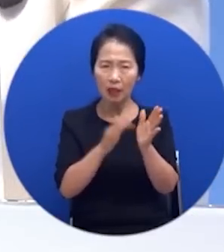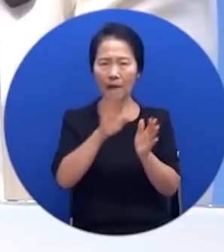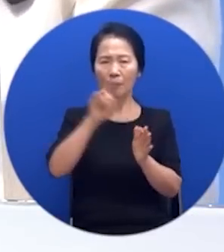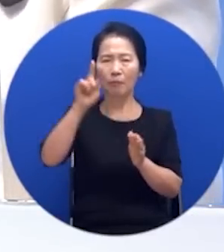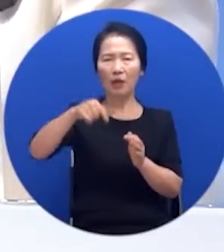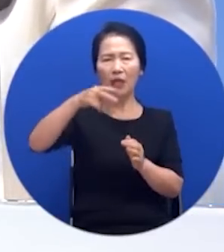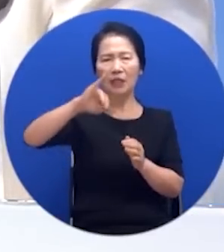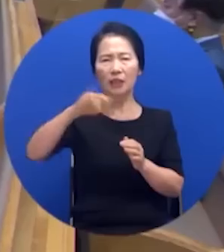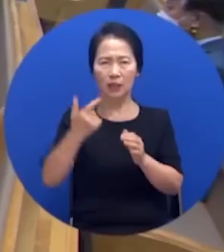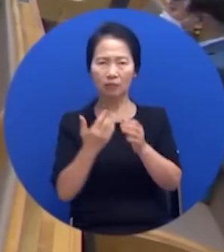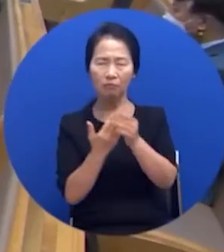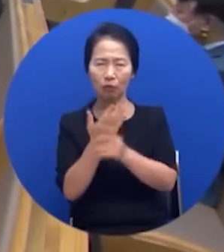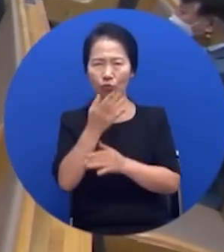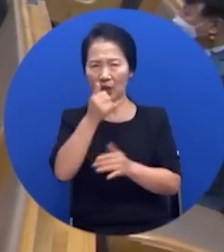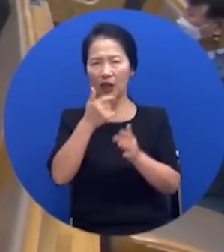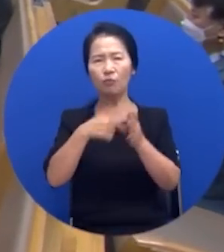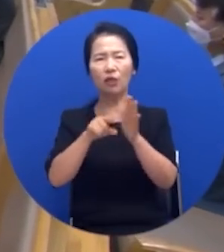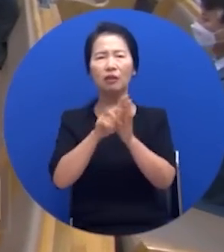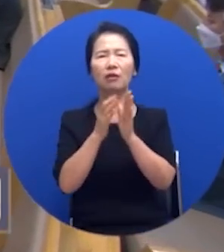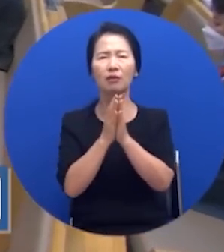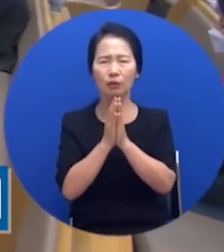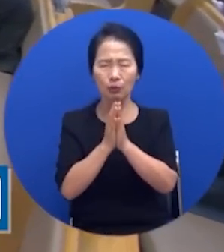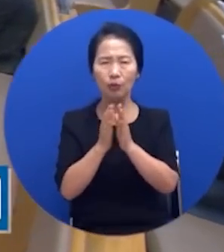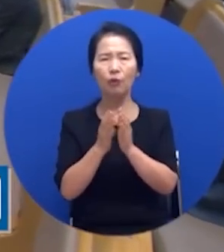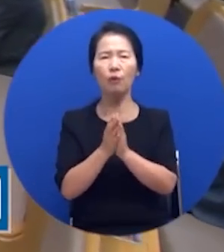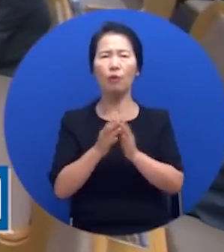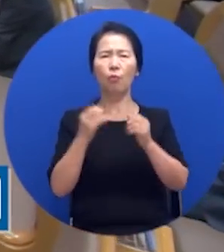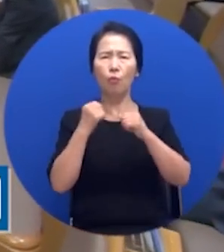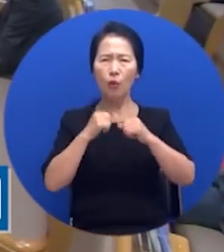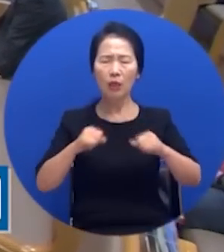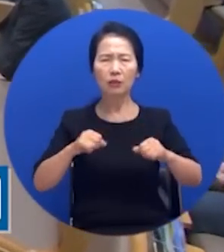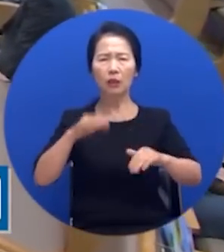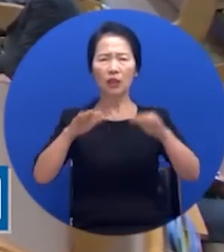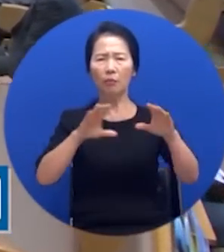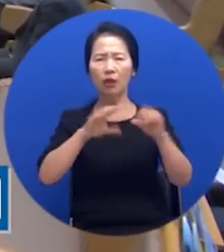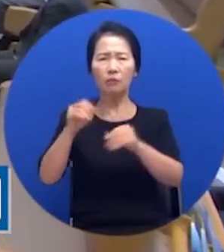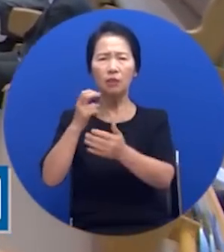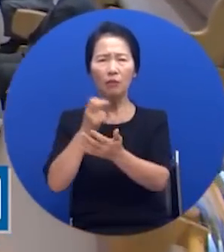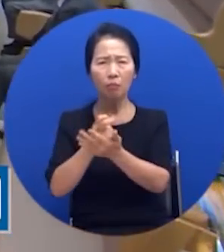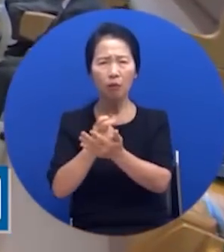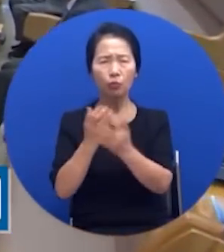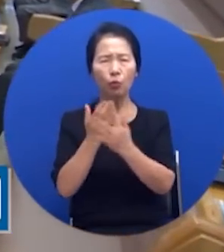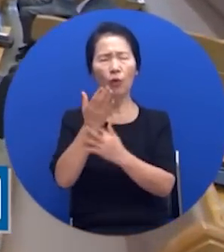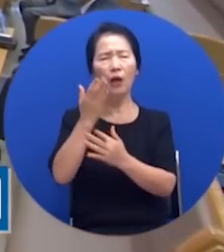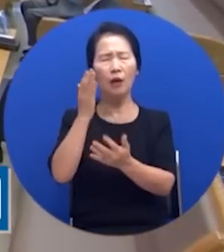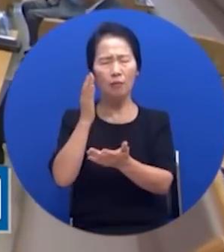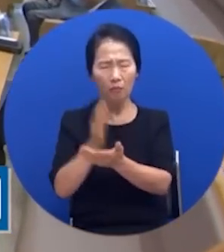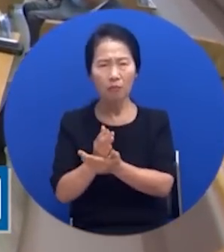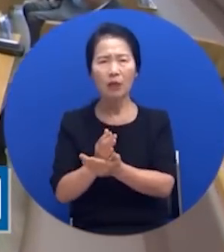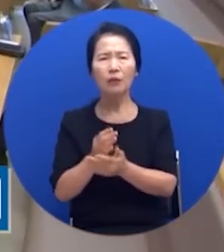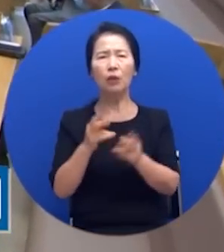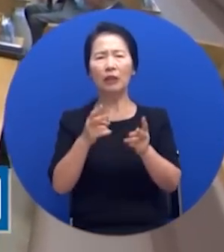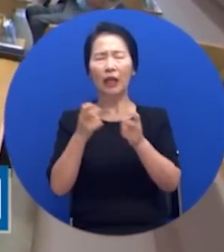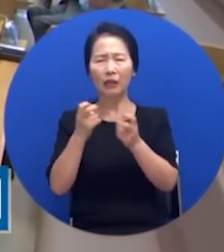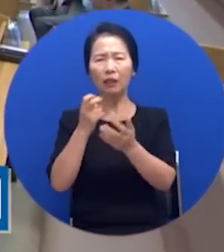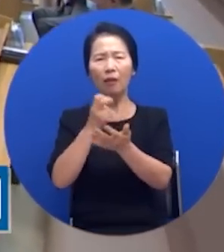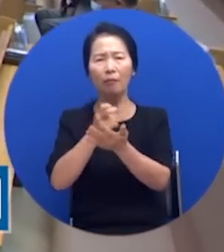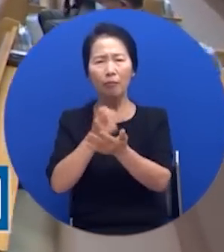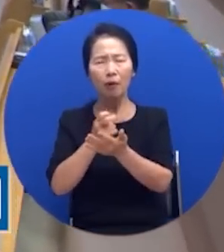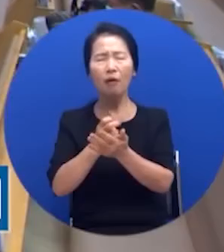기도하십시다. 포괄적 차별금지법이 통과되지 않도록, 낙태법이 허용되지 않도록 우리